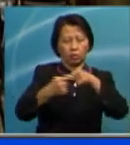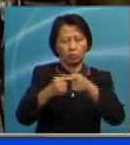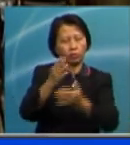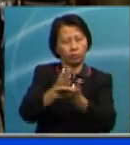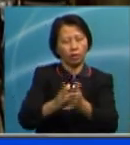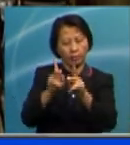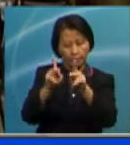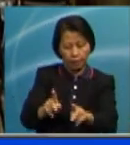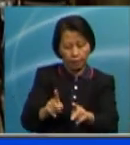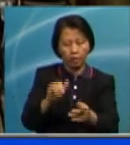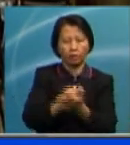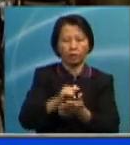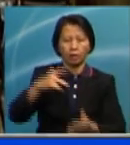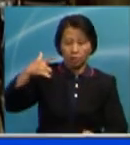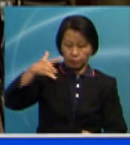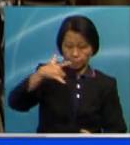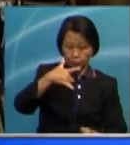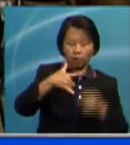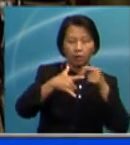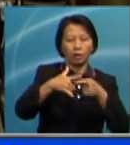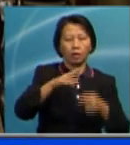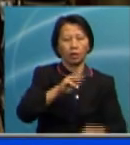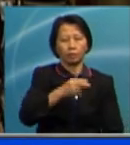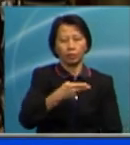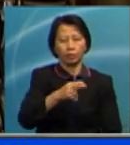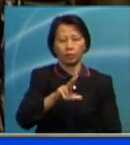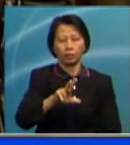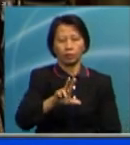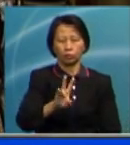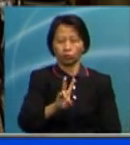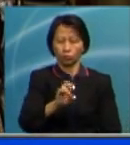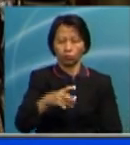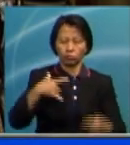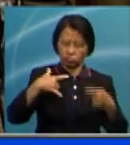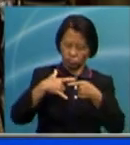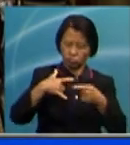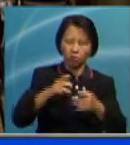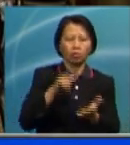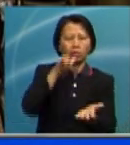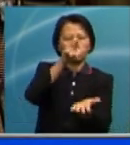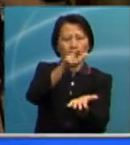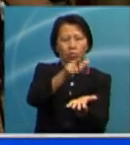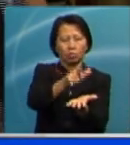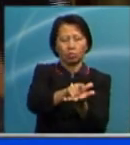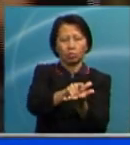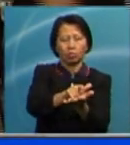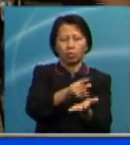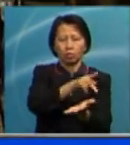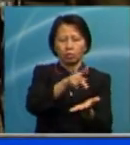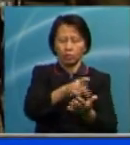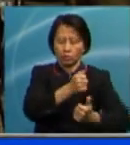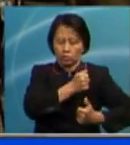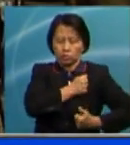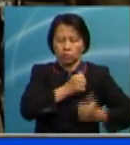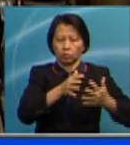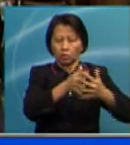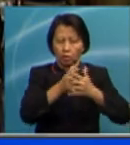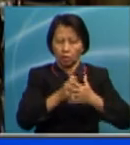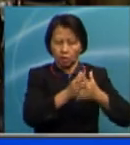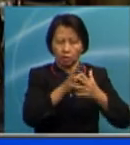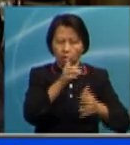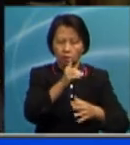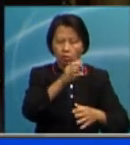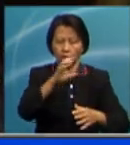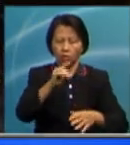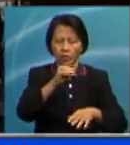sesetengah pihak bahawa pesawat Malaysia Airlines Mas MH370 itu mendarat di pangkalan tentera Amerika Syarikat Diego Garcia